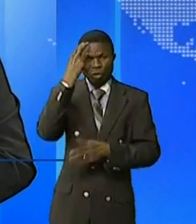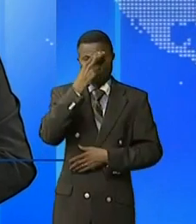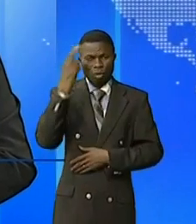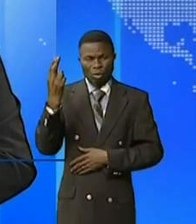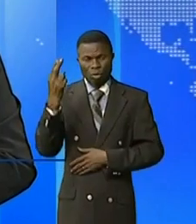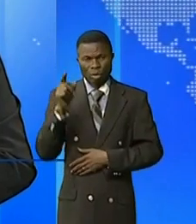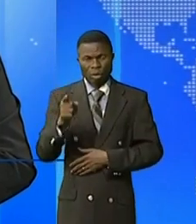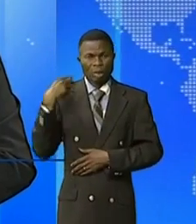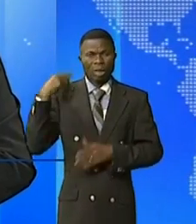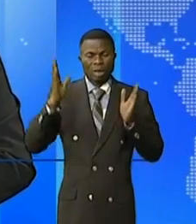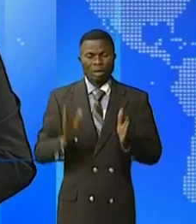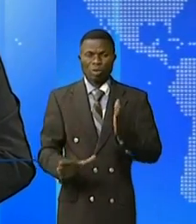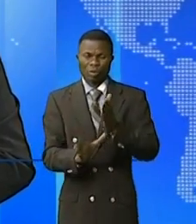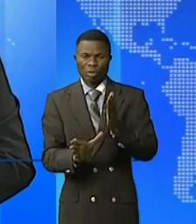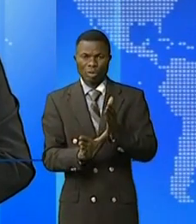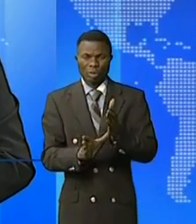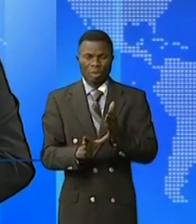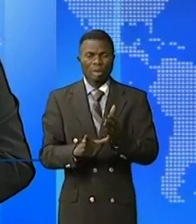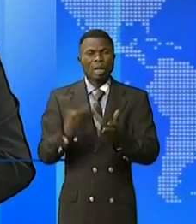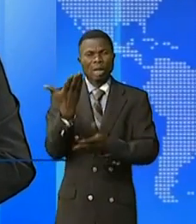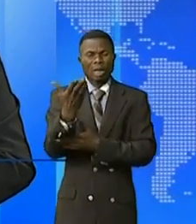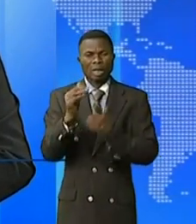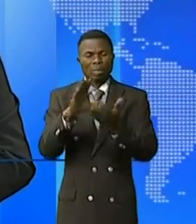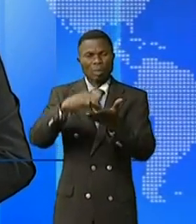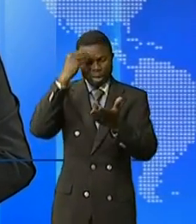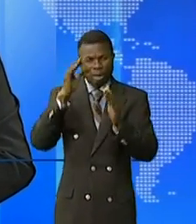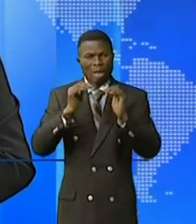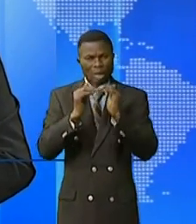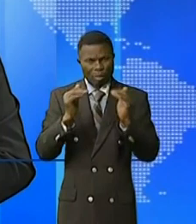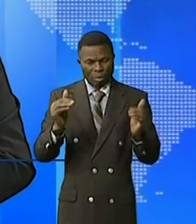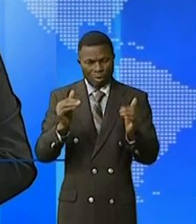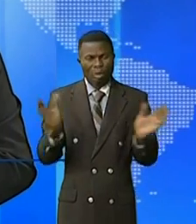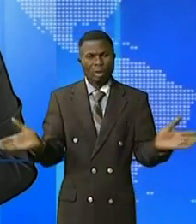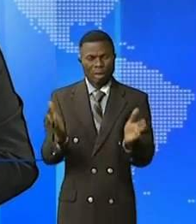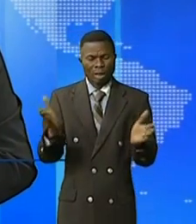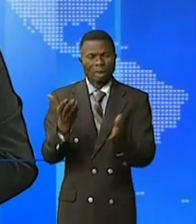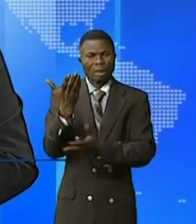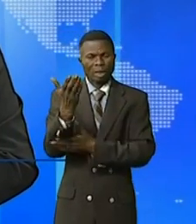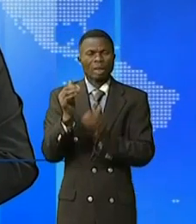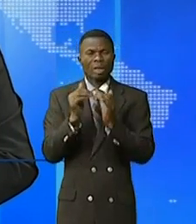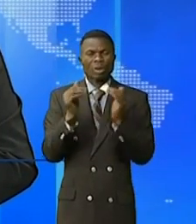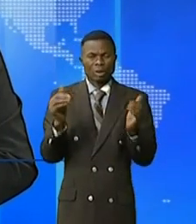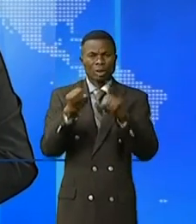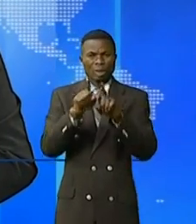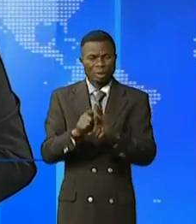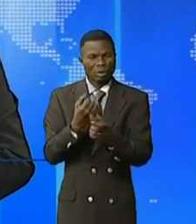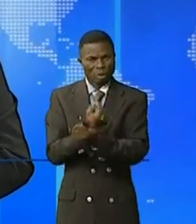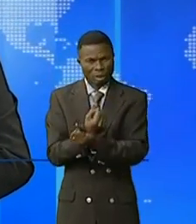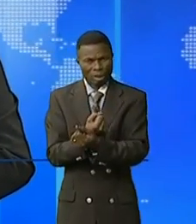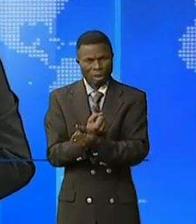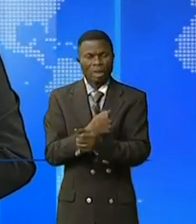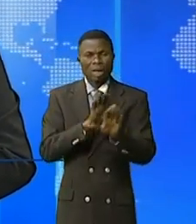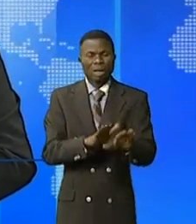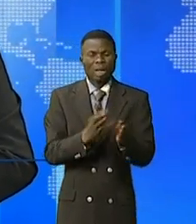Le gouverneur intérimaire a apaisé les élèves et les a encouragés tout en les appelant au calme et à la discipline en